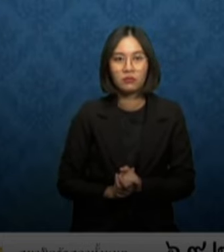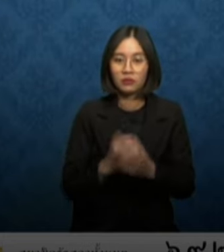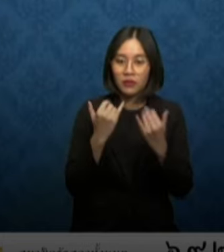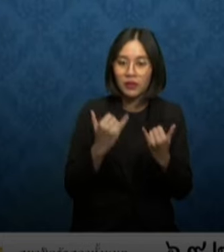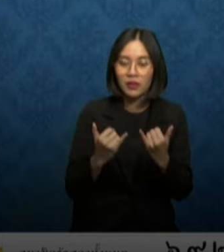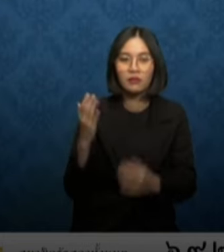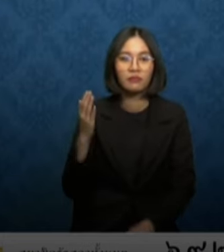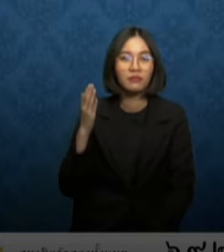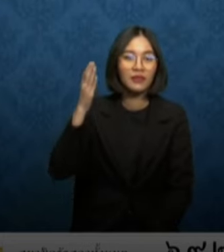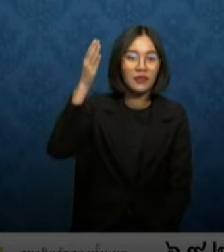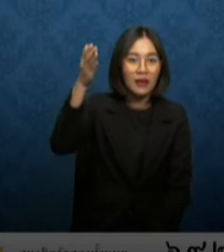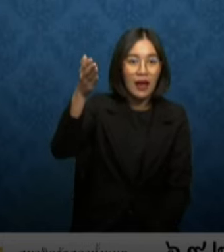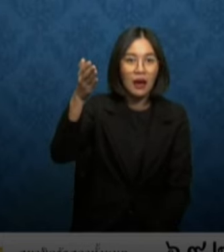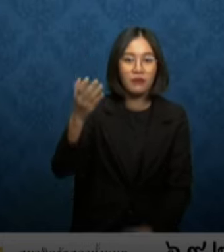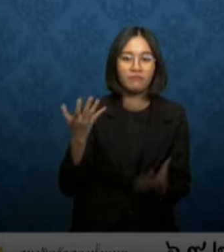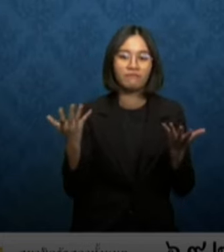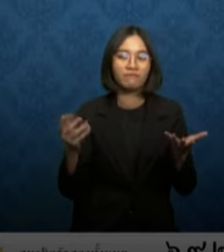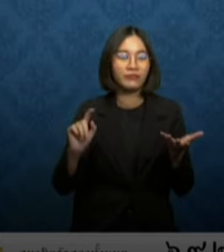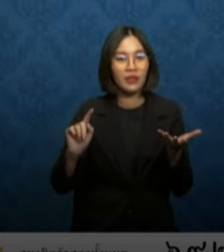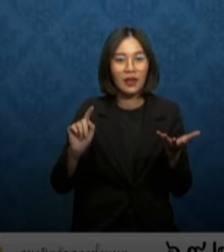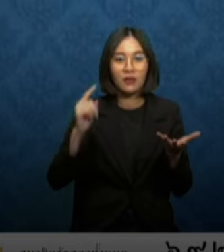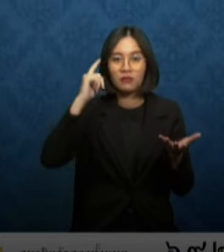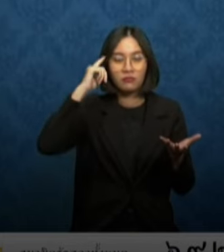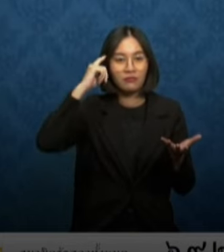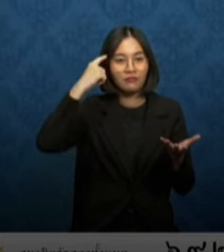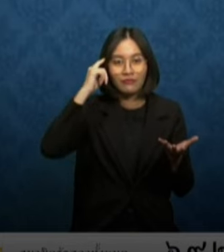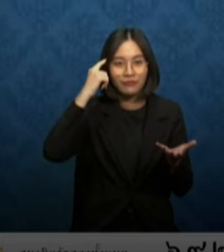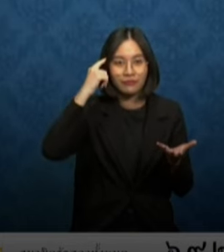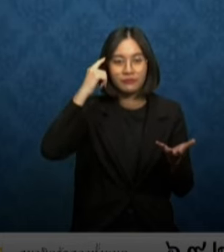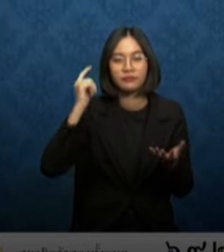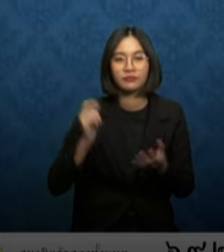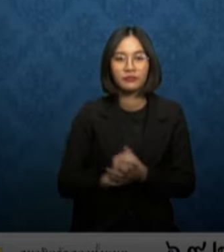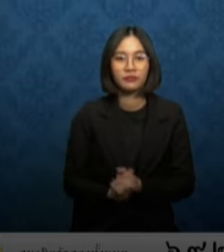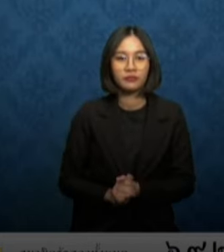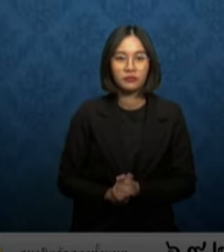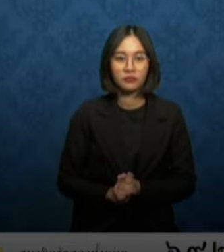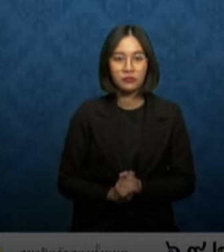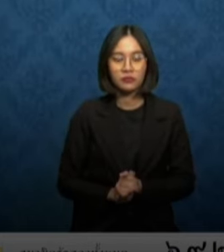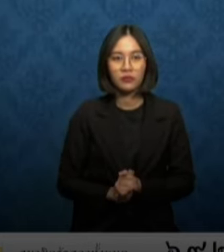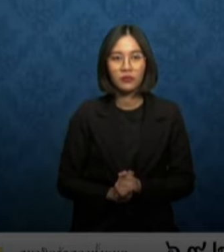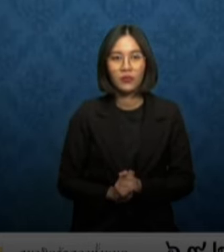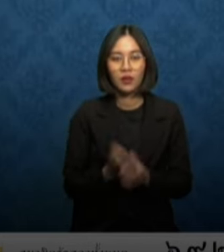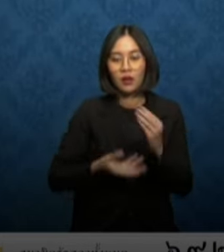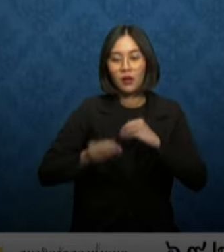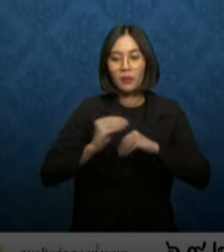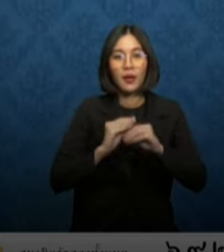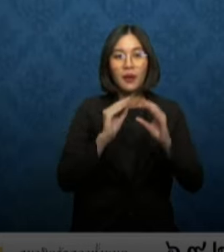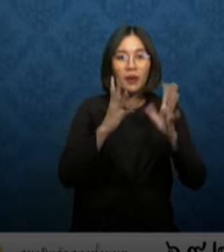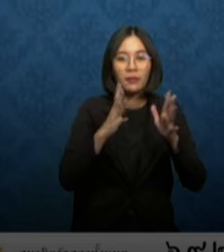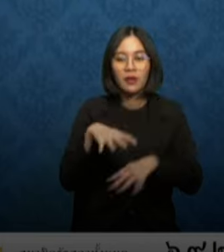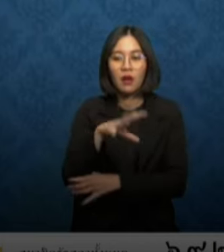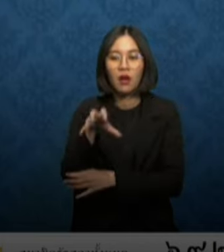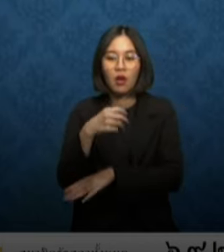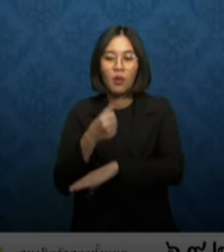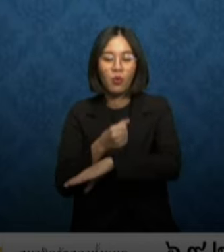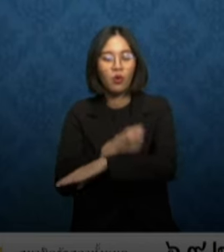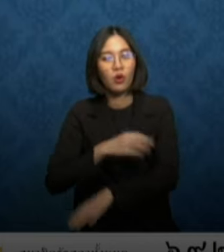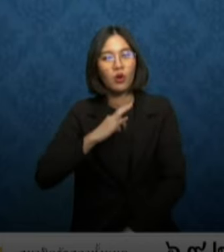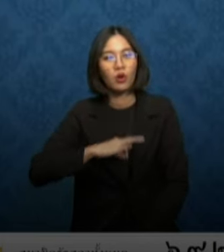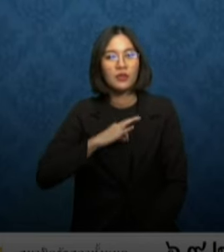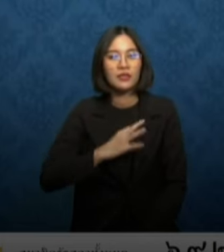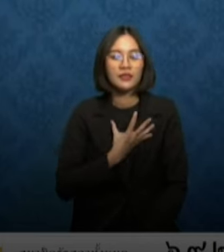ชาติหน้าหรือชาติไหนแต่ไม่ปรับเพิ่มไม่พอครับยังหลอกให้พี่น้องรายงานเจ็บช้ำ